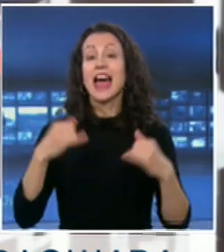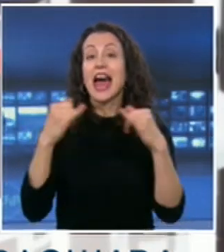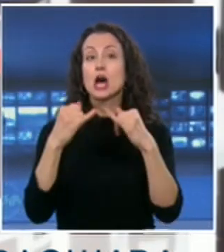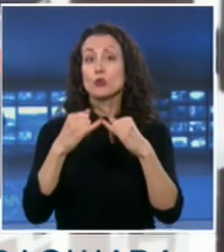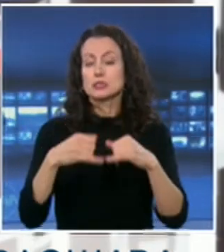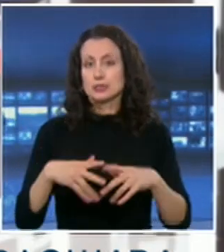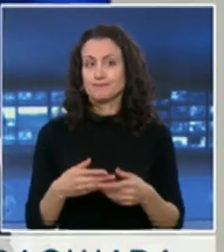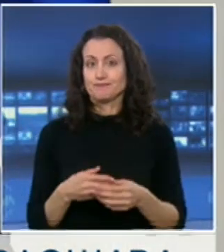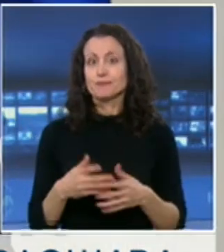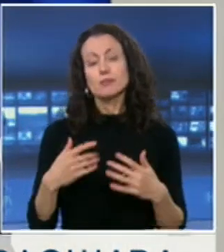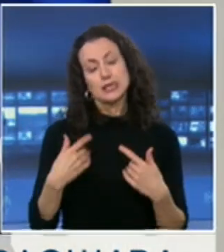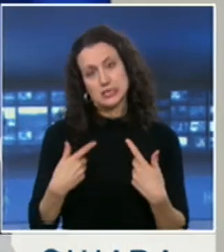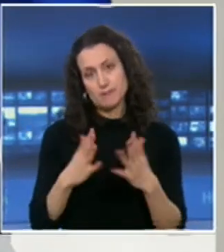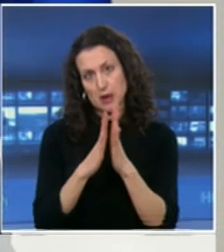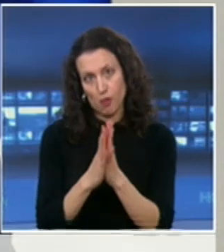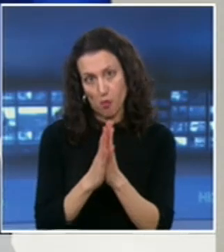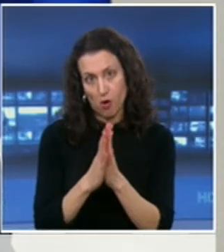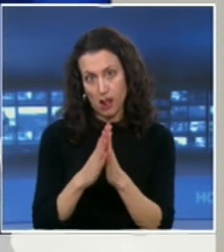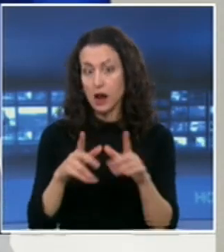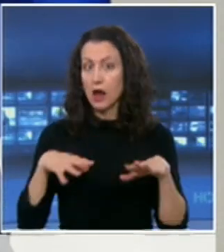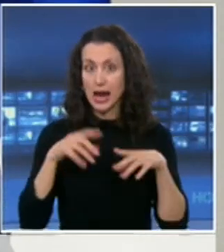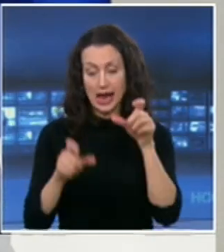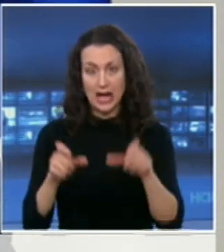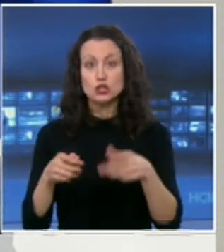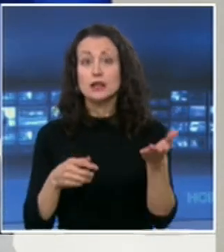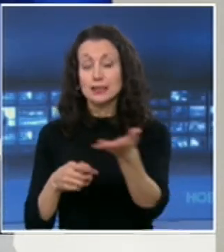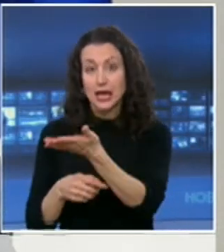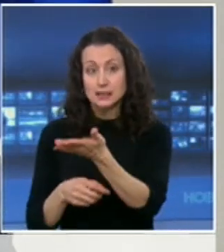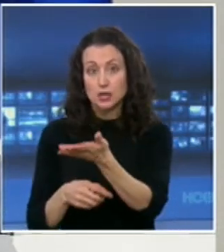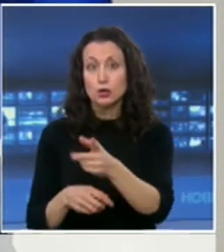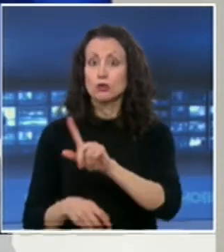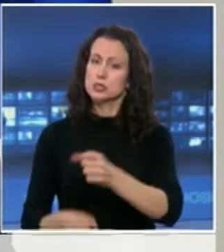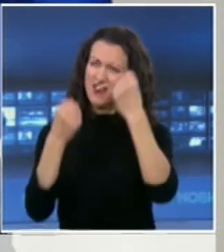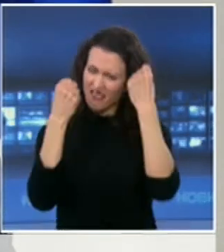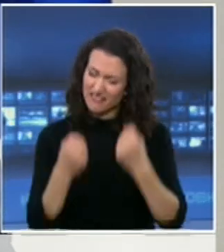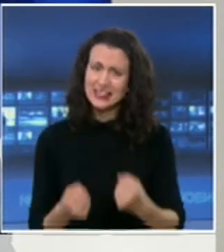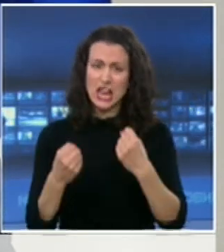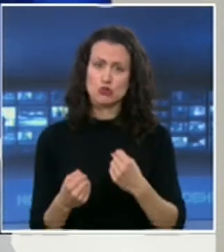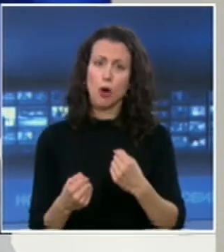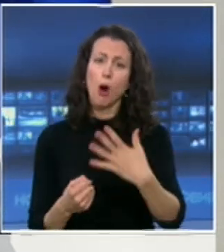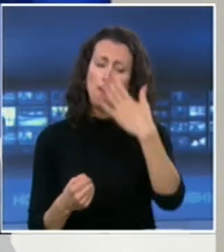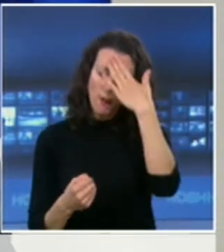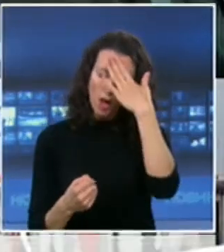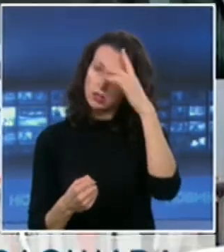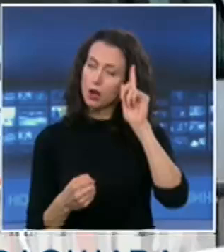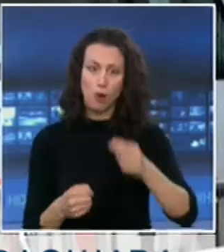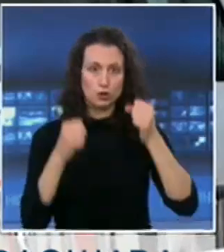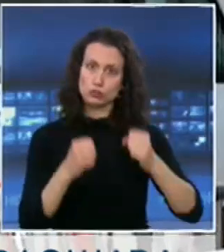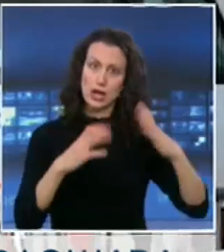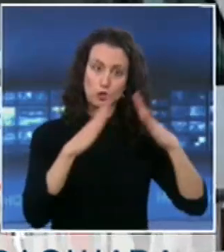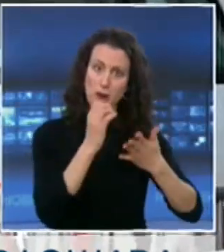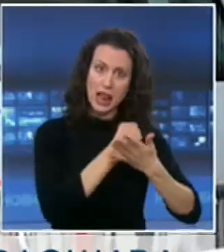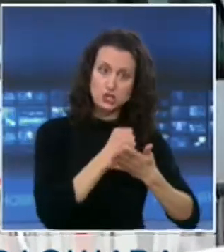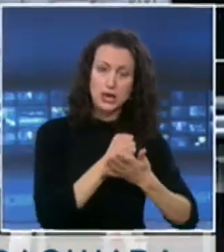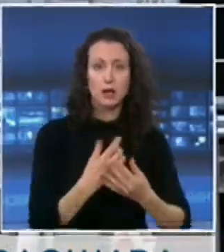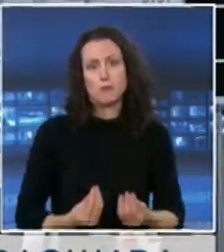искал да помоля гражданите, наистина тези, които не са в много тежко състояние и могат да се лекуват вкъщи, просто да се лекуват